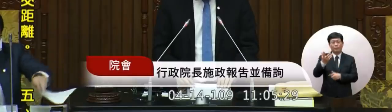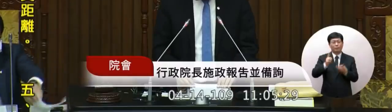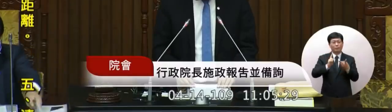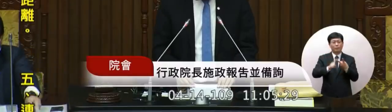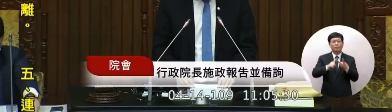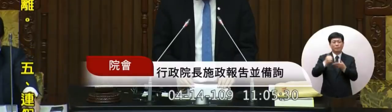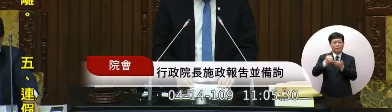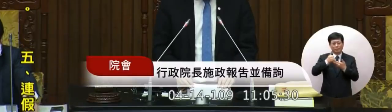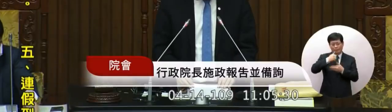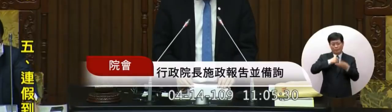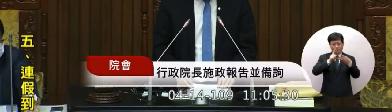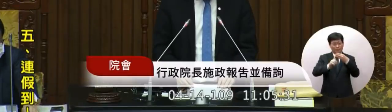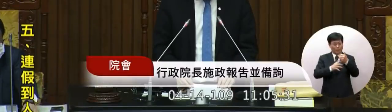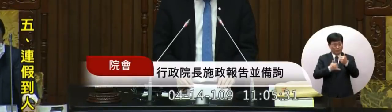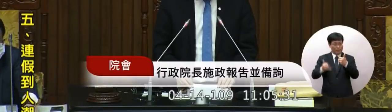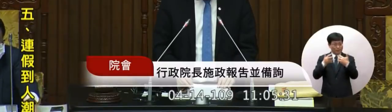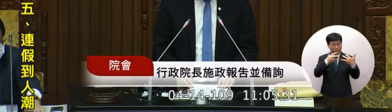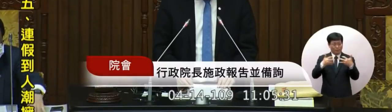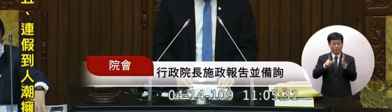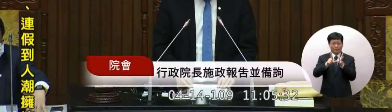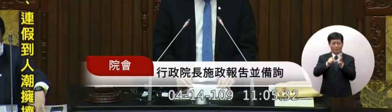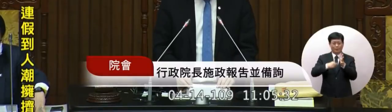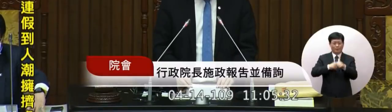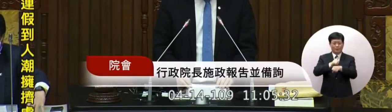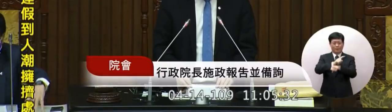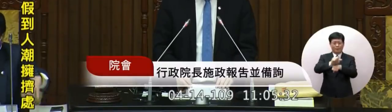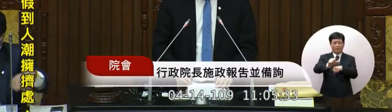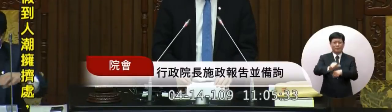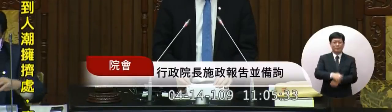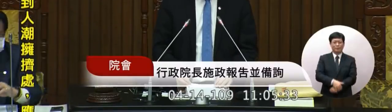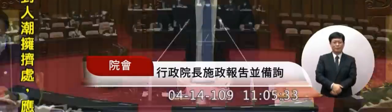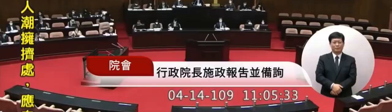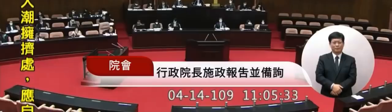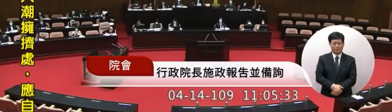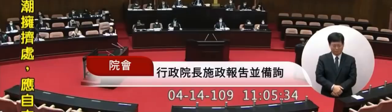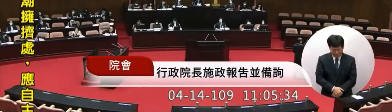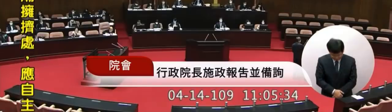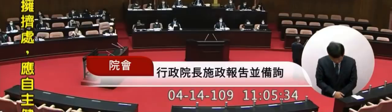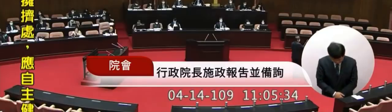接著請網美會委員質詢巡答時間為15分鐘